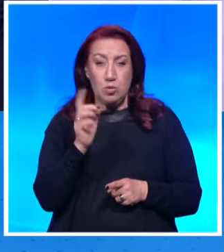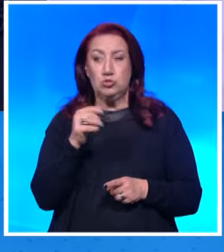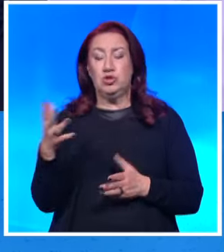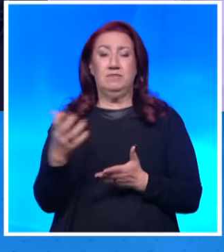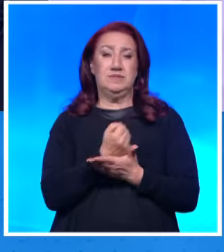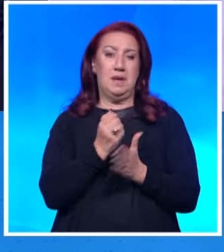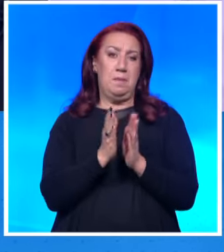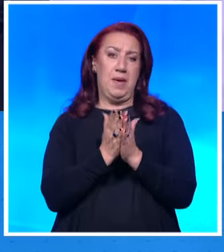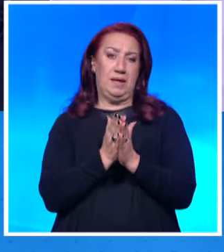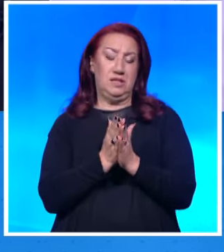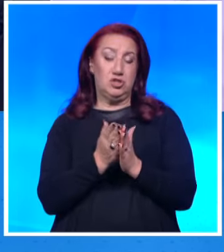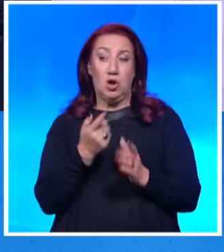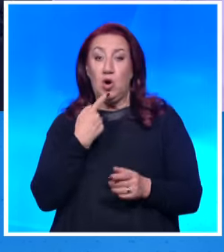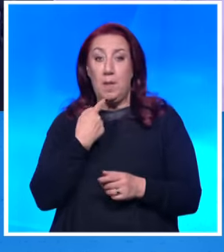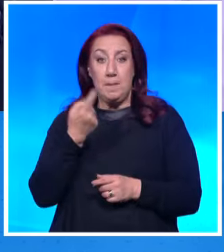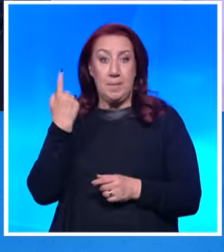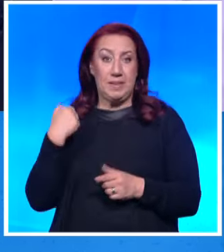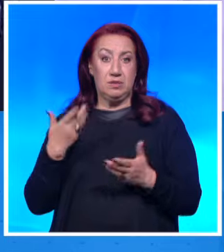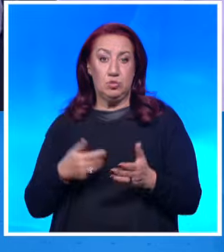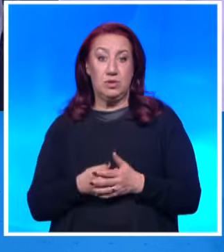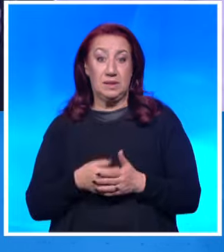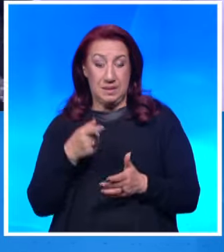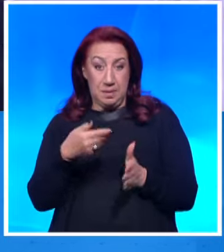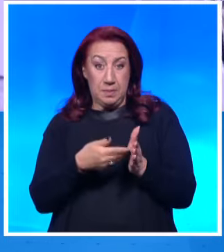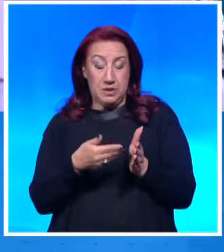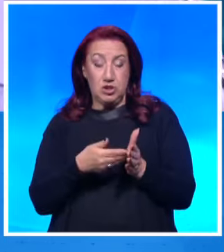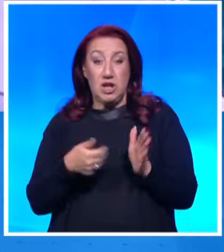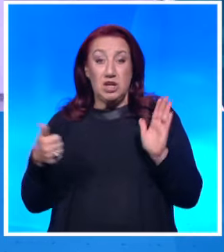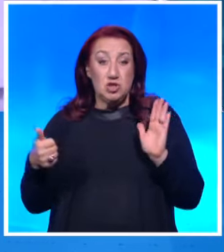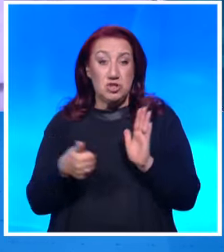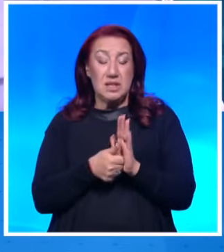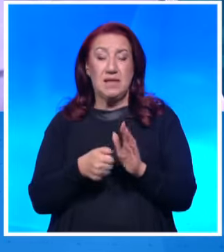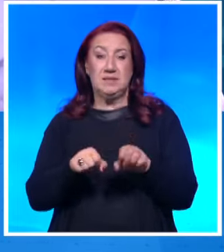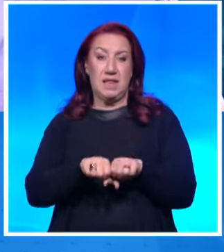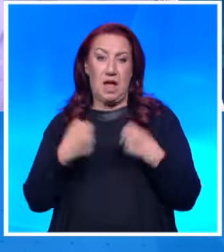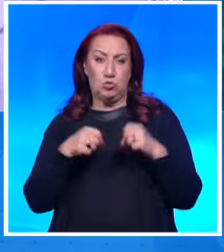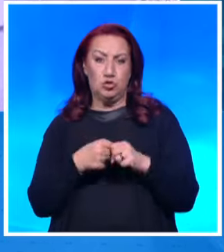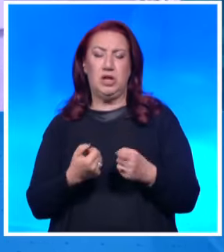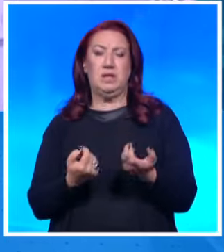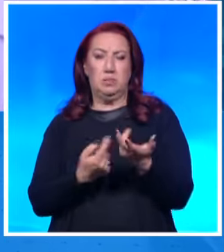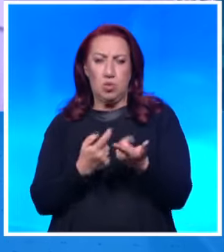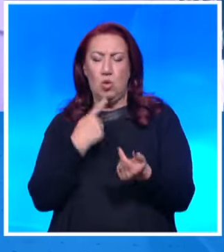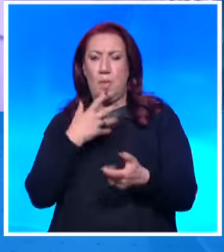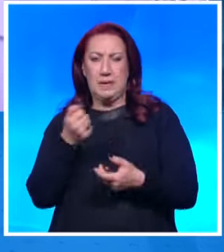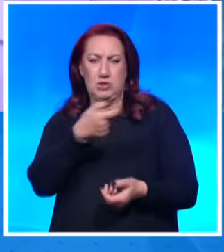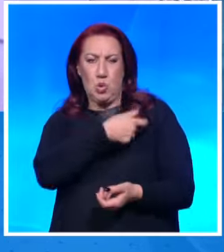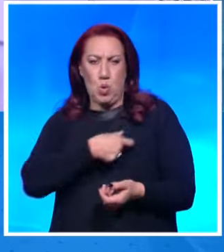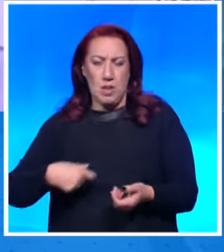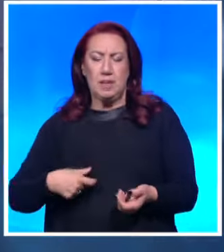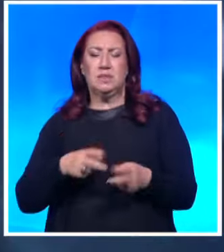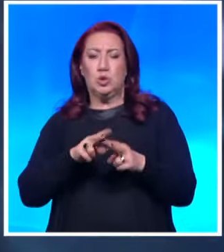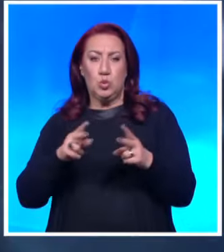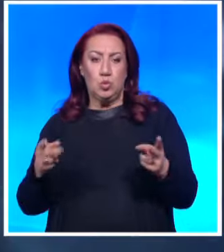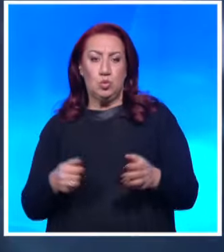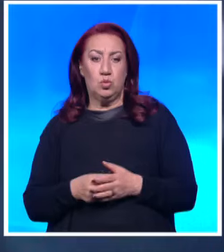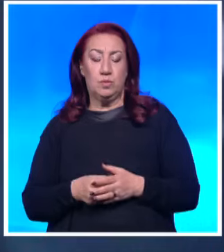си в началото на миналата година. Точно поради тези нарушения, които е допуснал. Добре, и това е една възможна